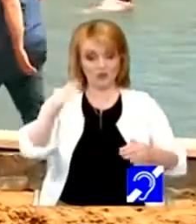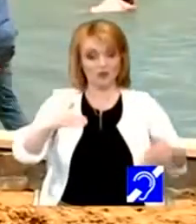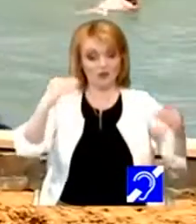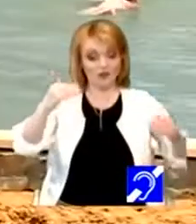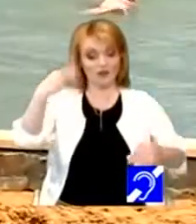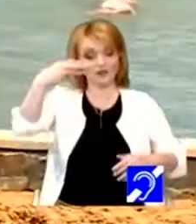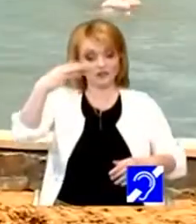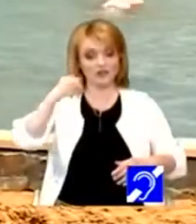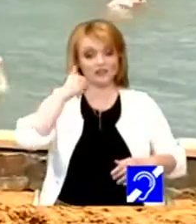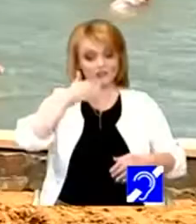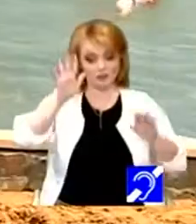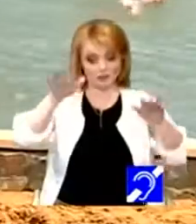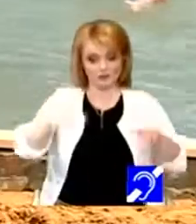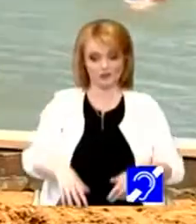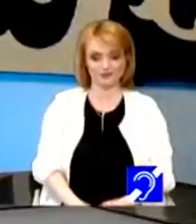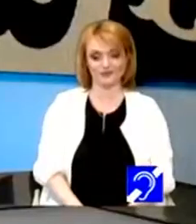sunt prognozate ploi.